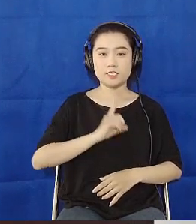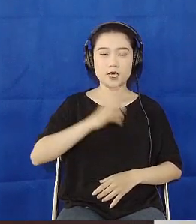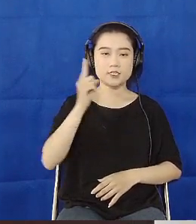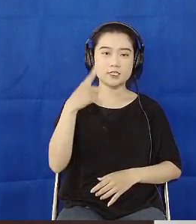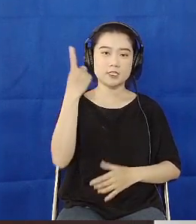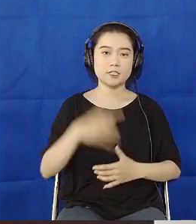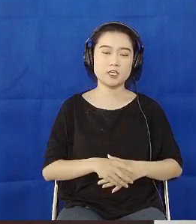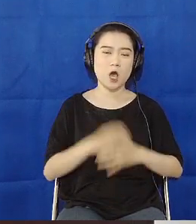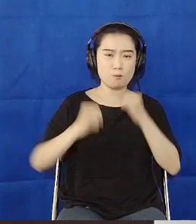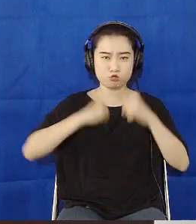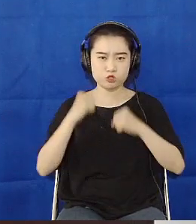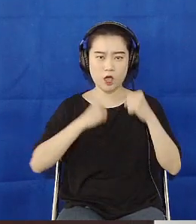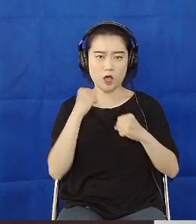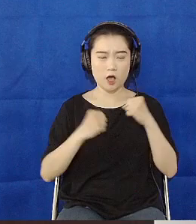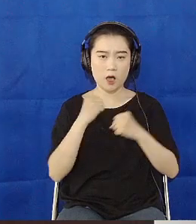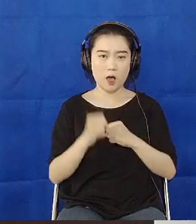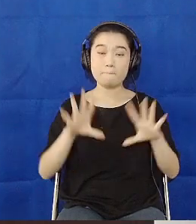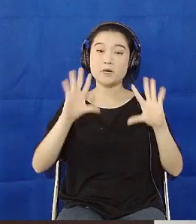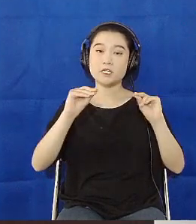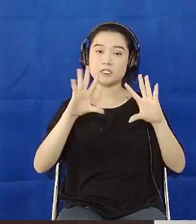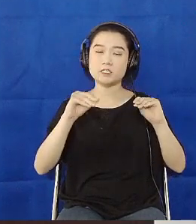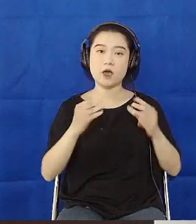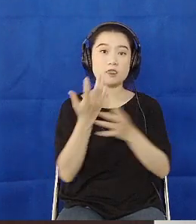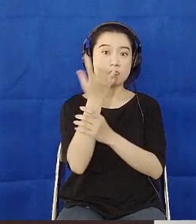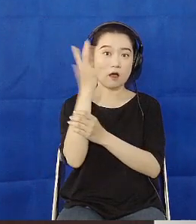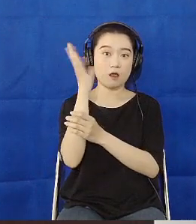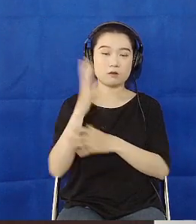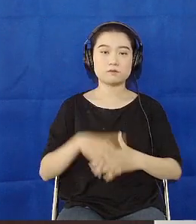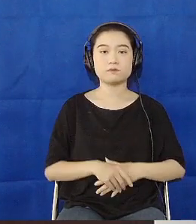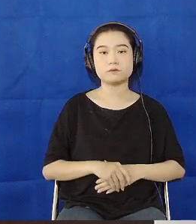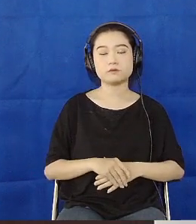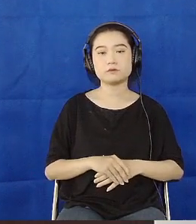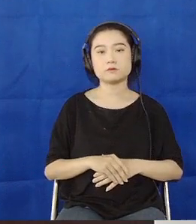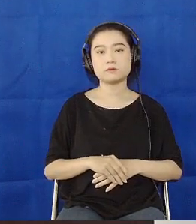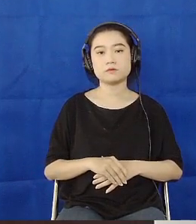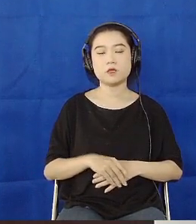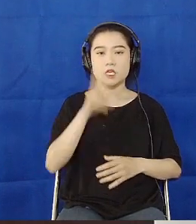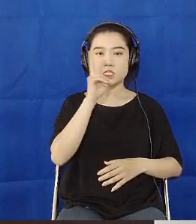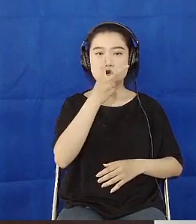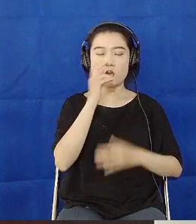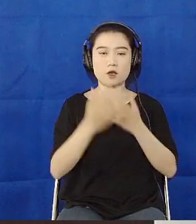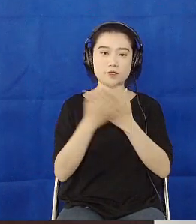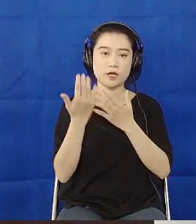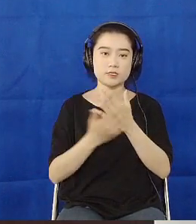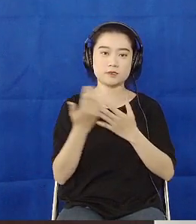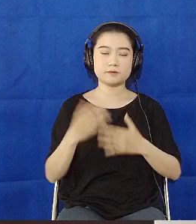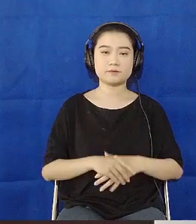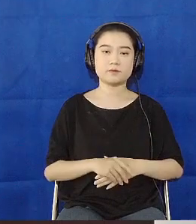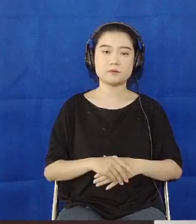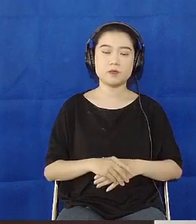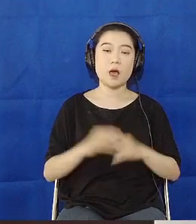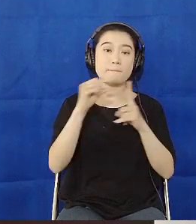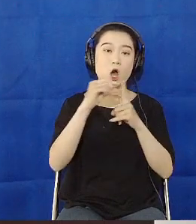ia berusaha untuk bekerja tangan. Saudara dan saudara kasih,